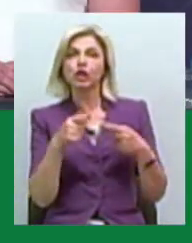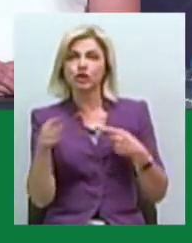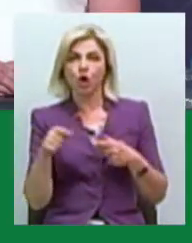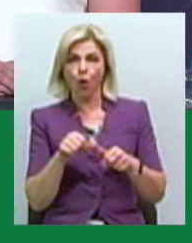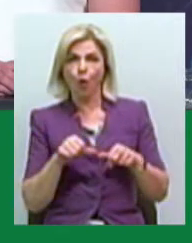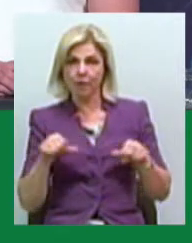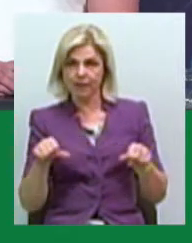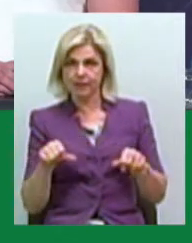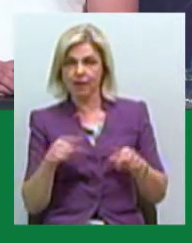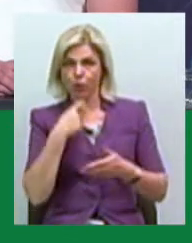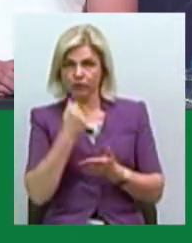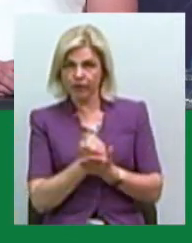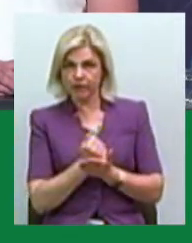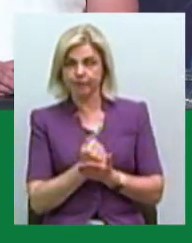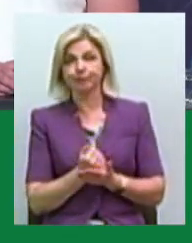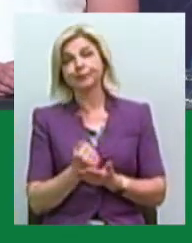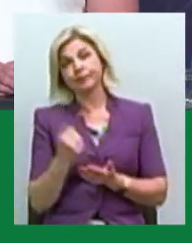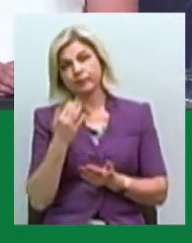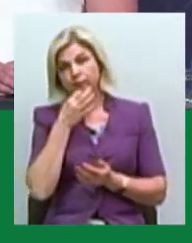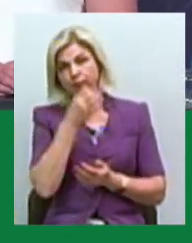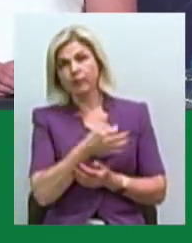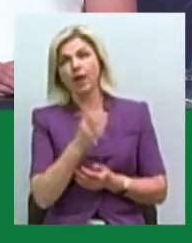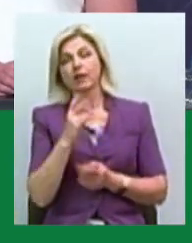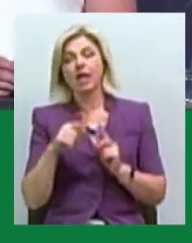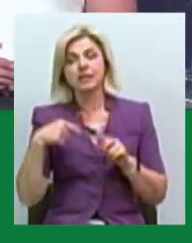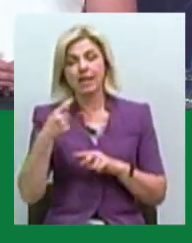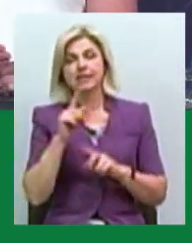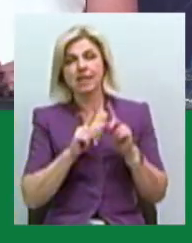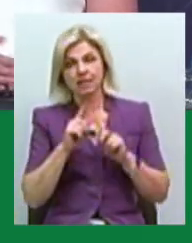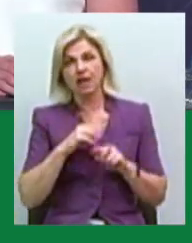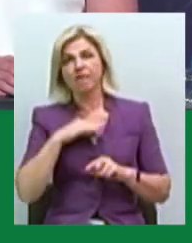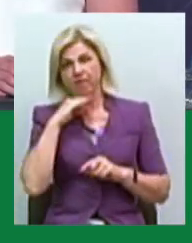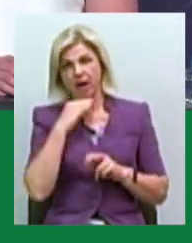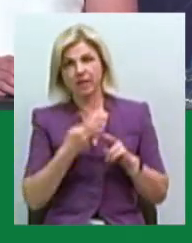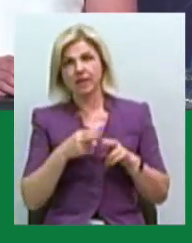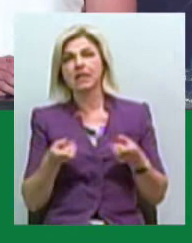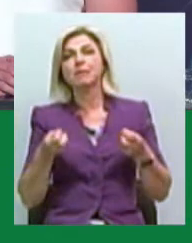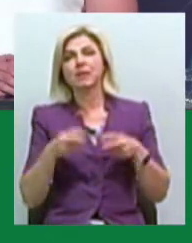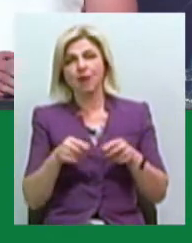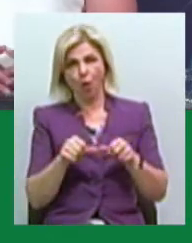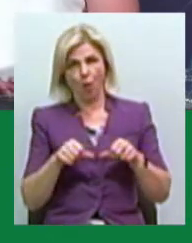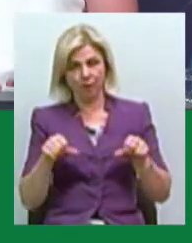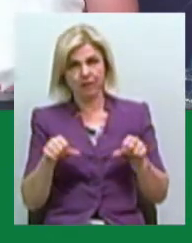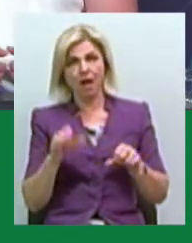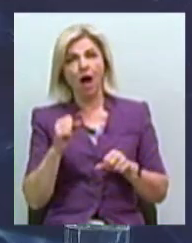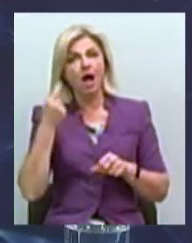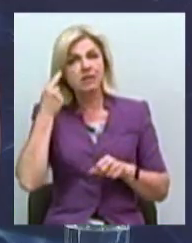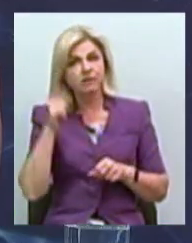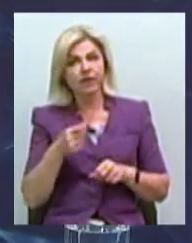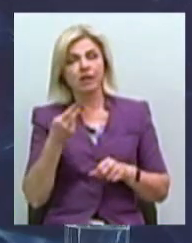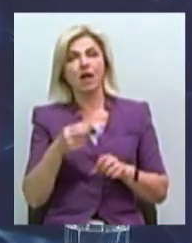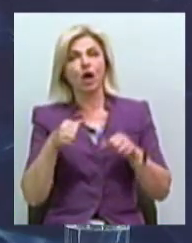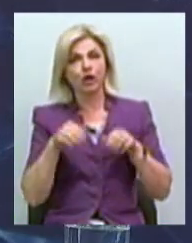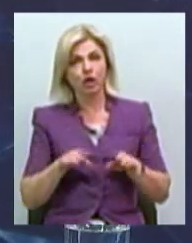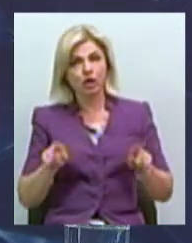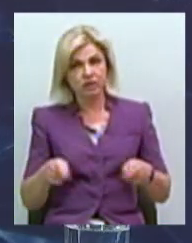для винесення на розгляд депутатів на черговій сесії достатньо цієї профільної комісії. А звісно, для прийняття рішення про